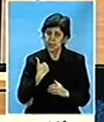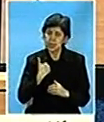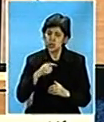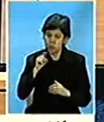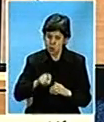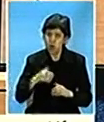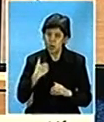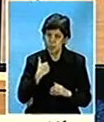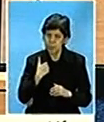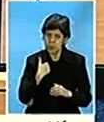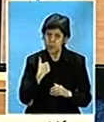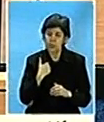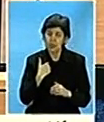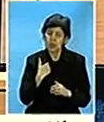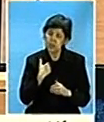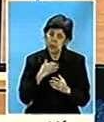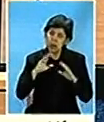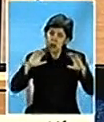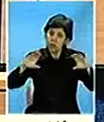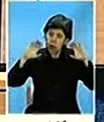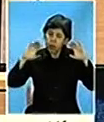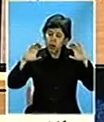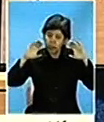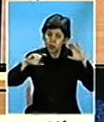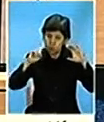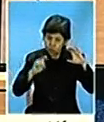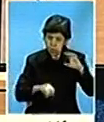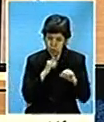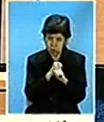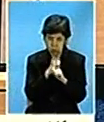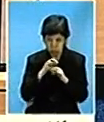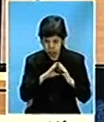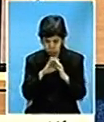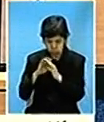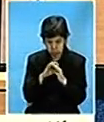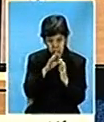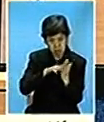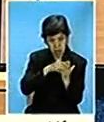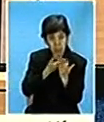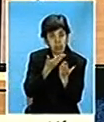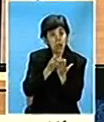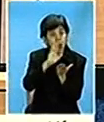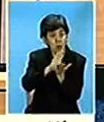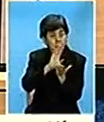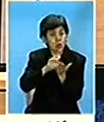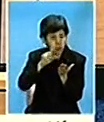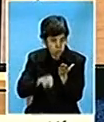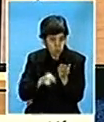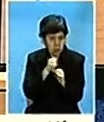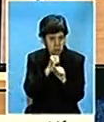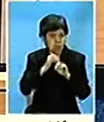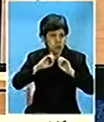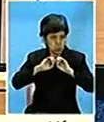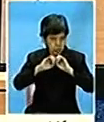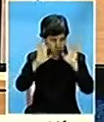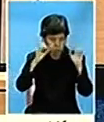อย่างยิ่งที่รัฐบาลจะต้องมีการบูรณาการแผนงบประมาณในระดับมหาภาคอย่างเป็นรูปธรรม